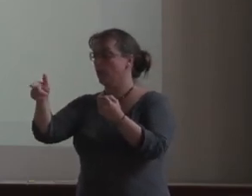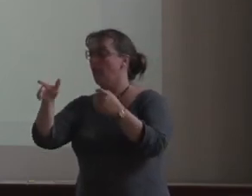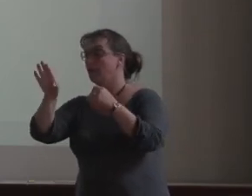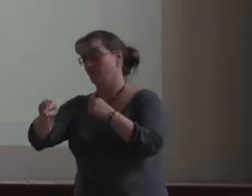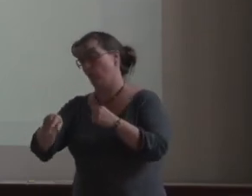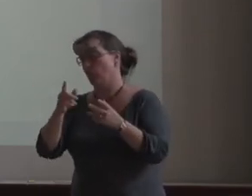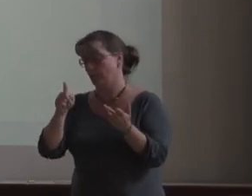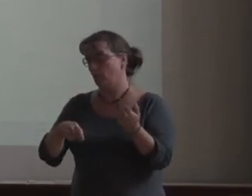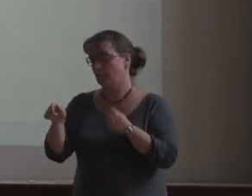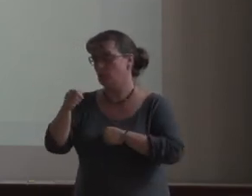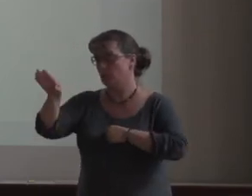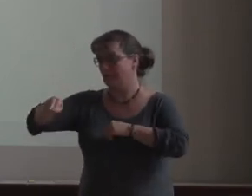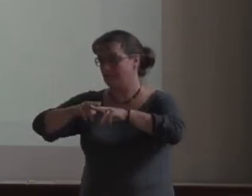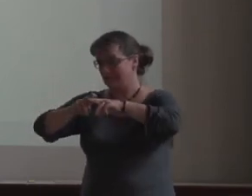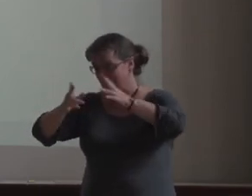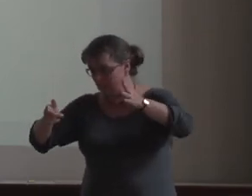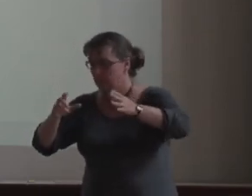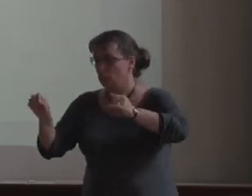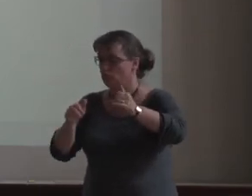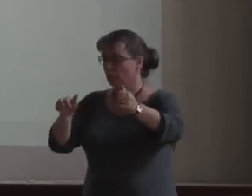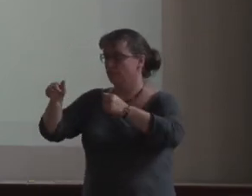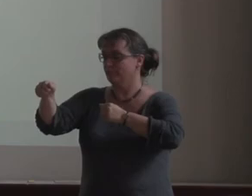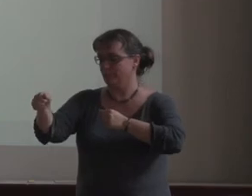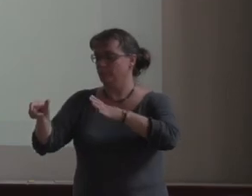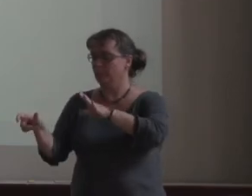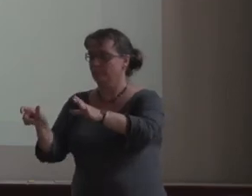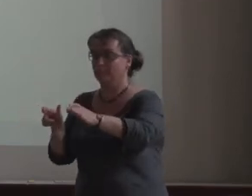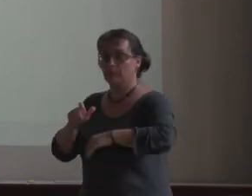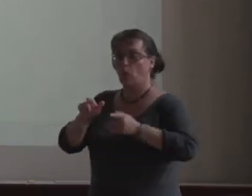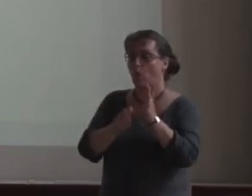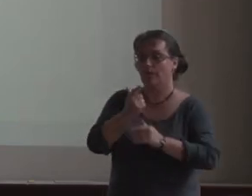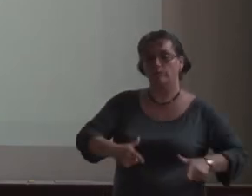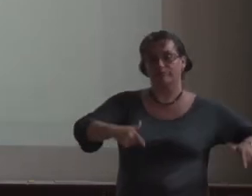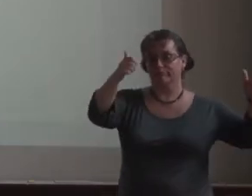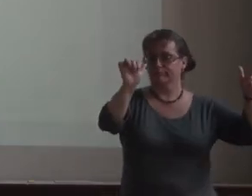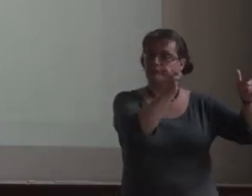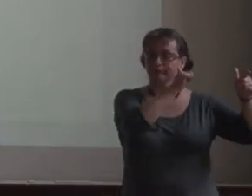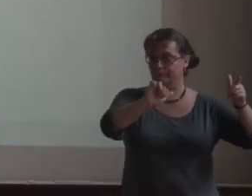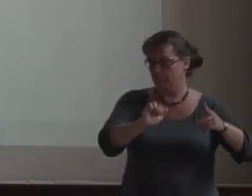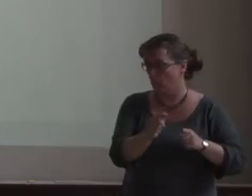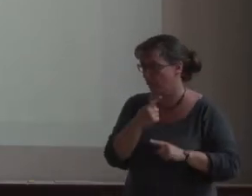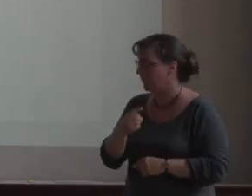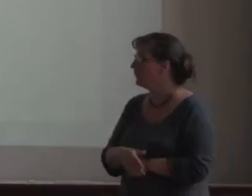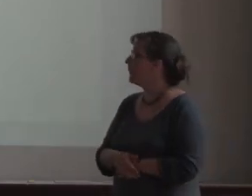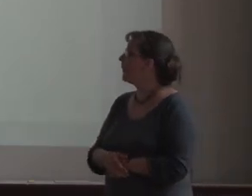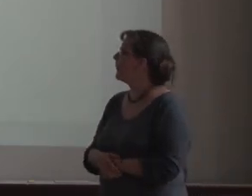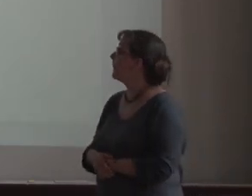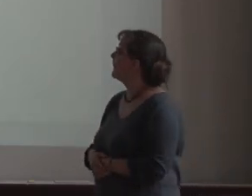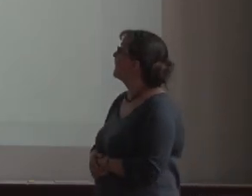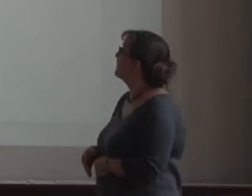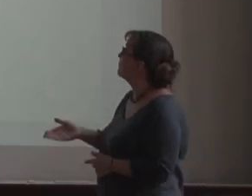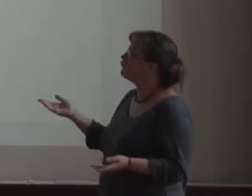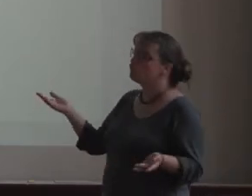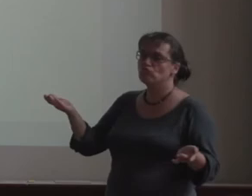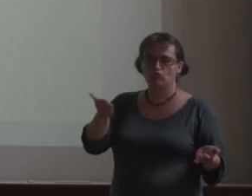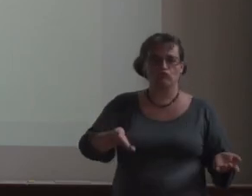une place de libre et on rebadge enfin pour finir sa location. Donc maintenant que vous connaissez